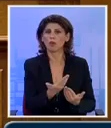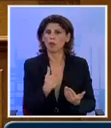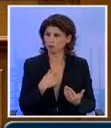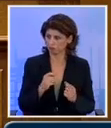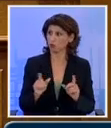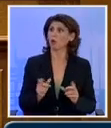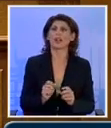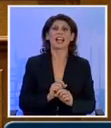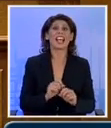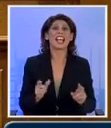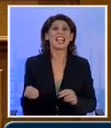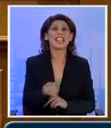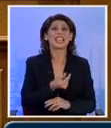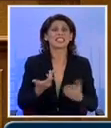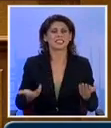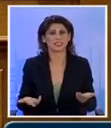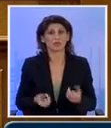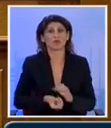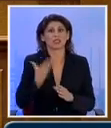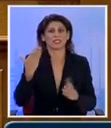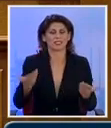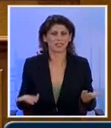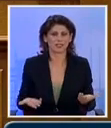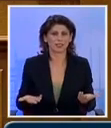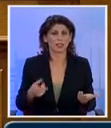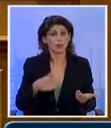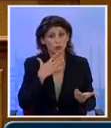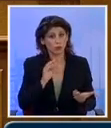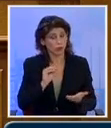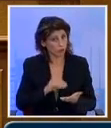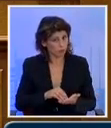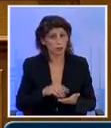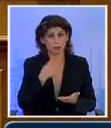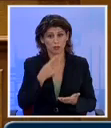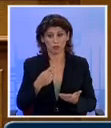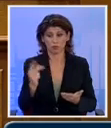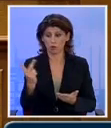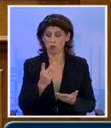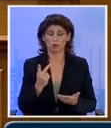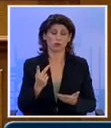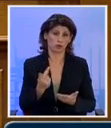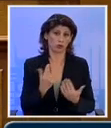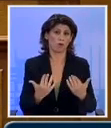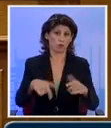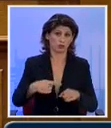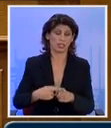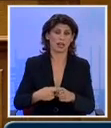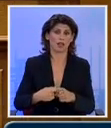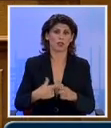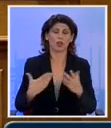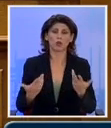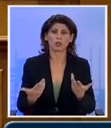είδηση. Και για αυτό το λόγο θέλω να το επαναλάβω εδώ στο σώμα, ότι